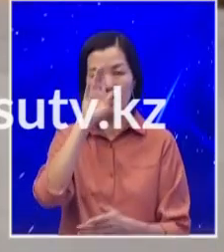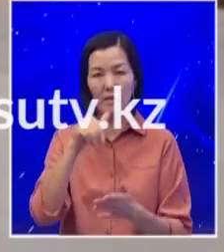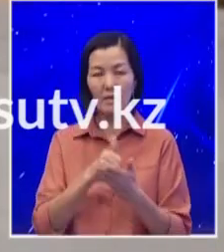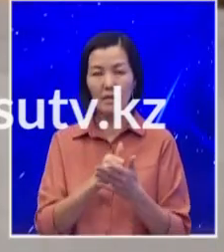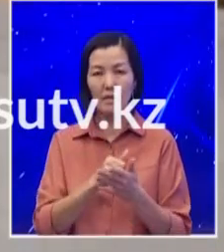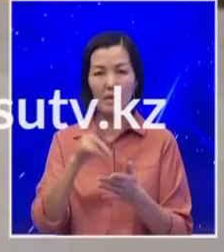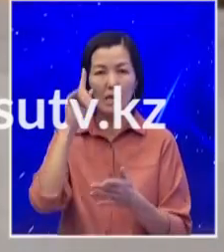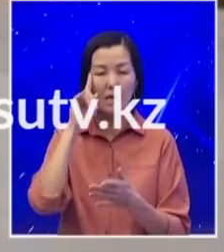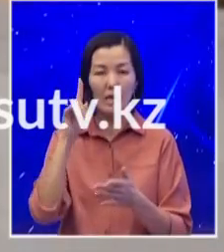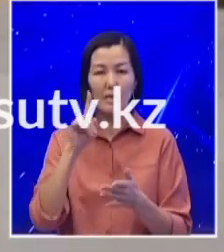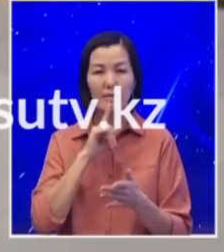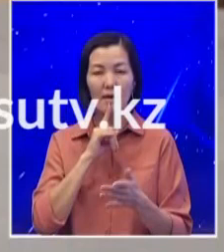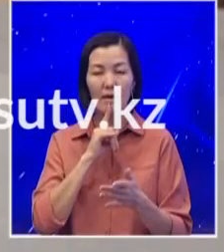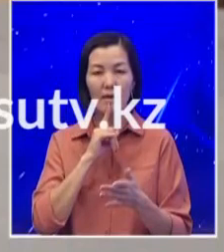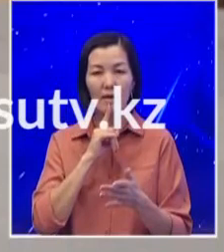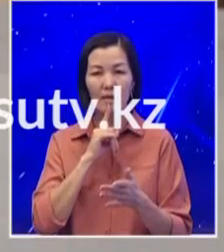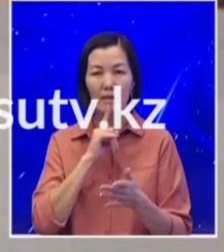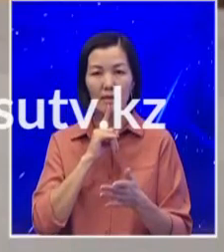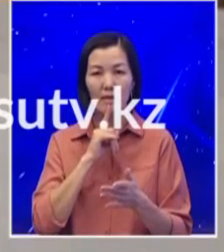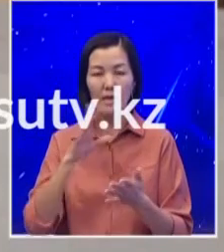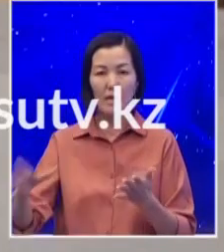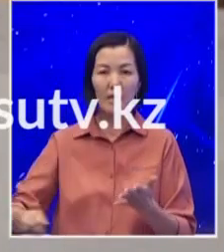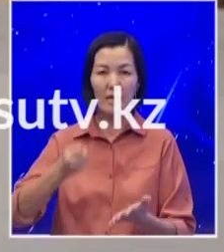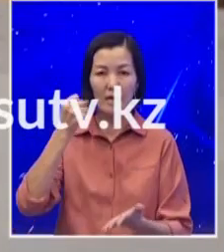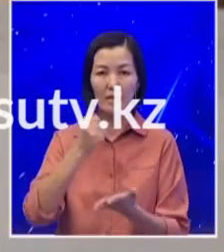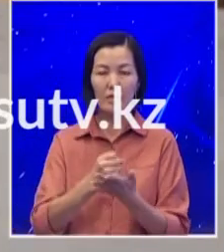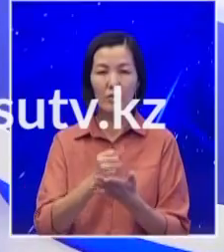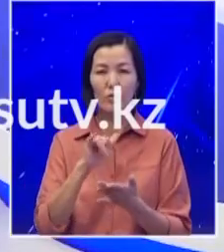киізге отырғызып хан ретінде сайлаған жер Ұлытауды көру.